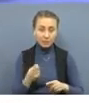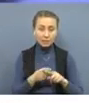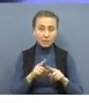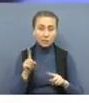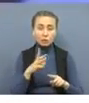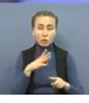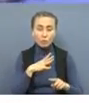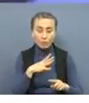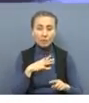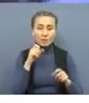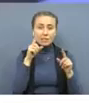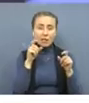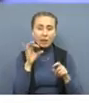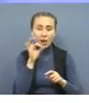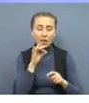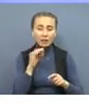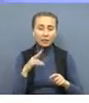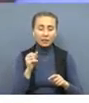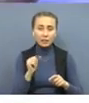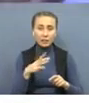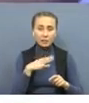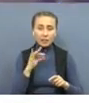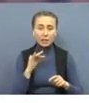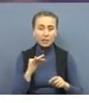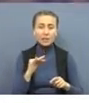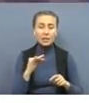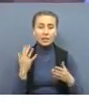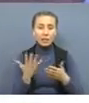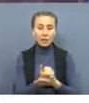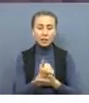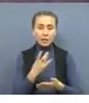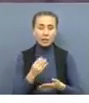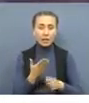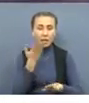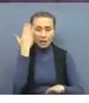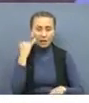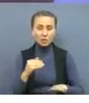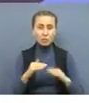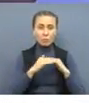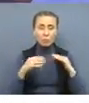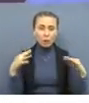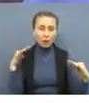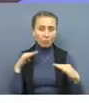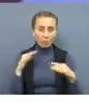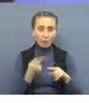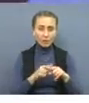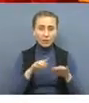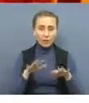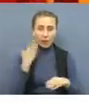они были использованы золотоордынцами и обнаружены, судя по всему, на бывшем поле боя на территории Акмолинской